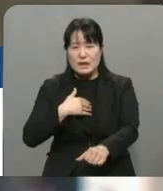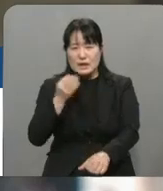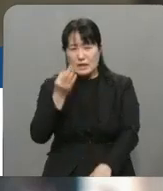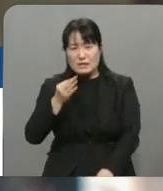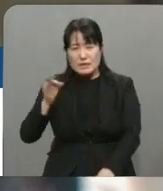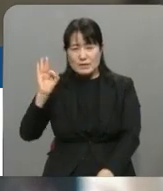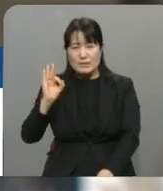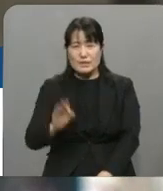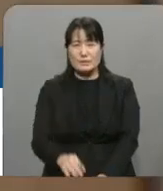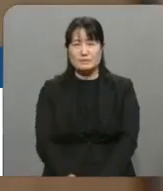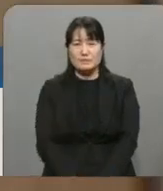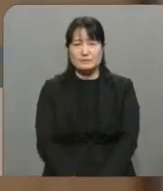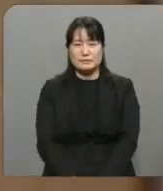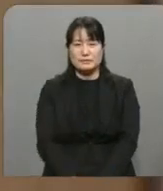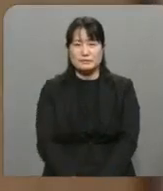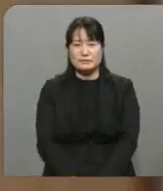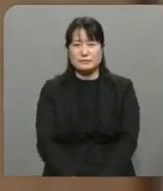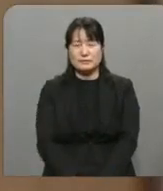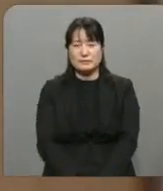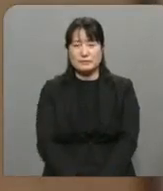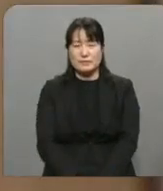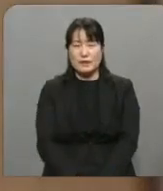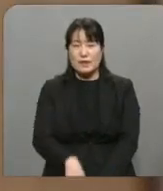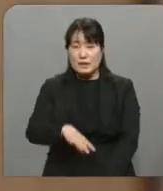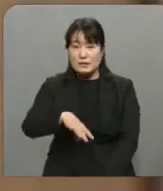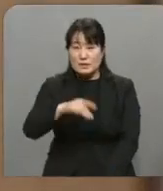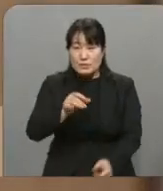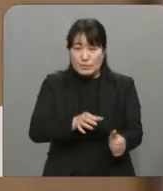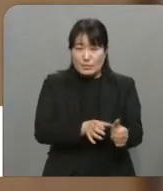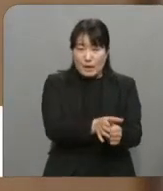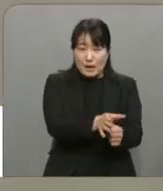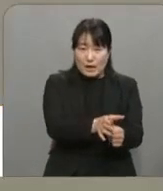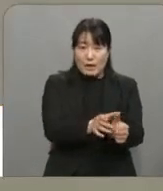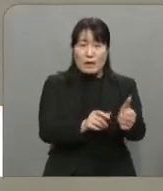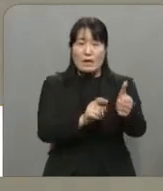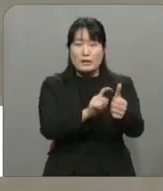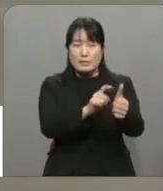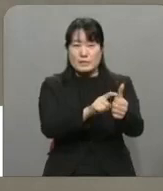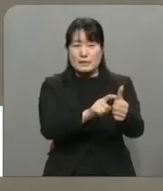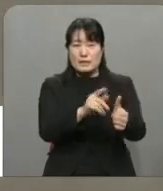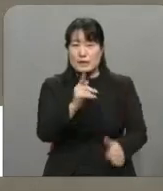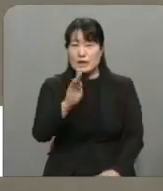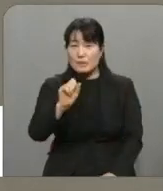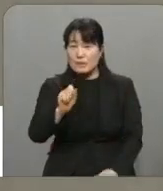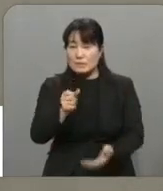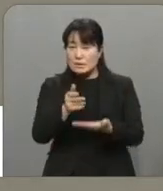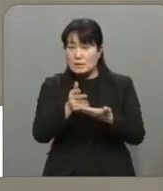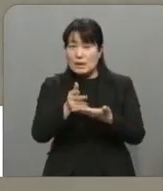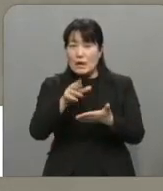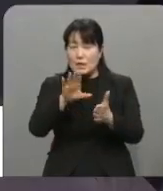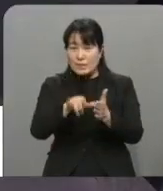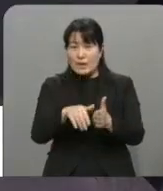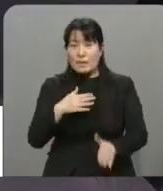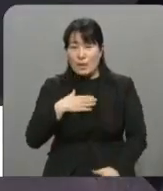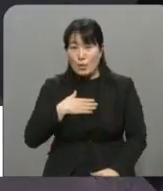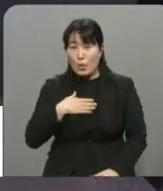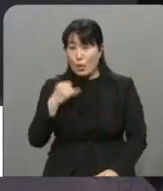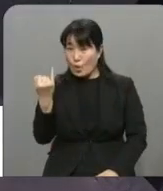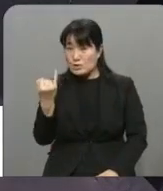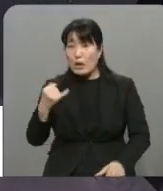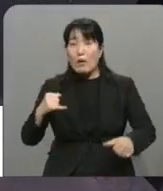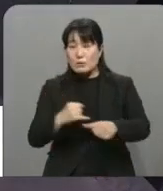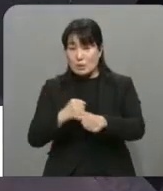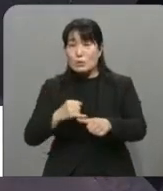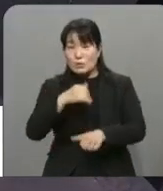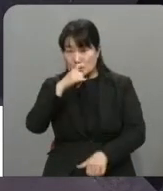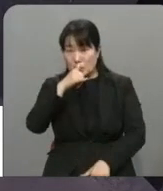다 잘못했습니다. 하지만 최초 가해자로 지목된 남성은 KBS 취재진에게 자신도 피해 여성과 사귀고